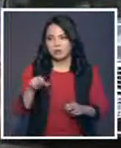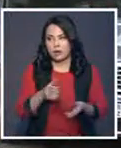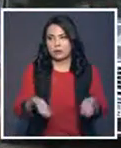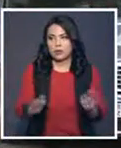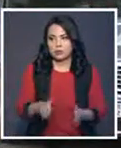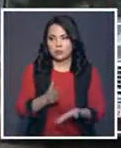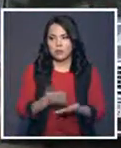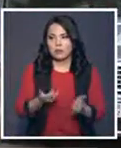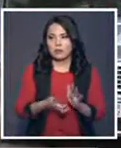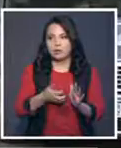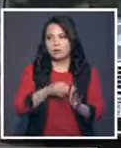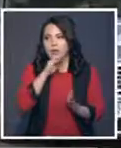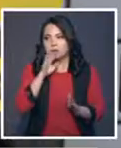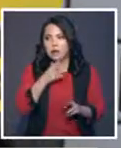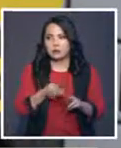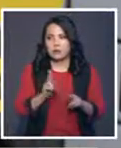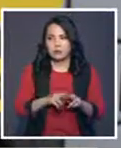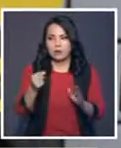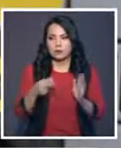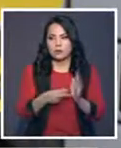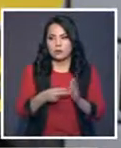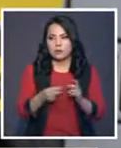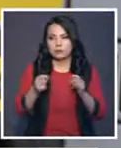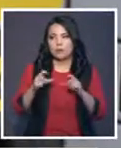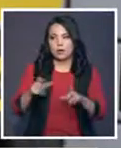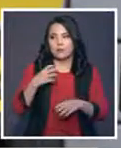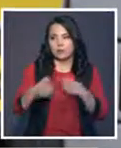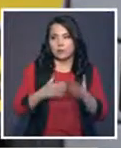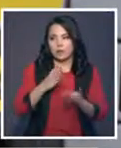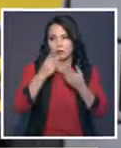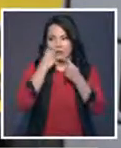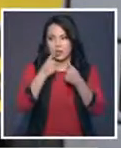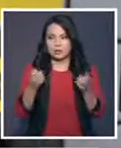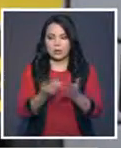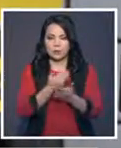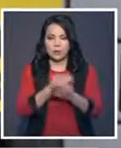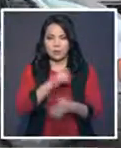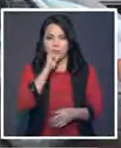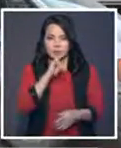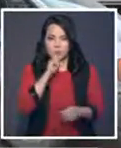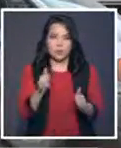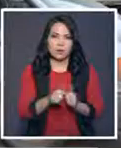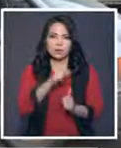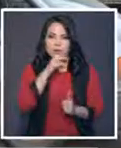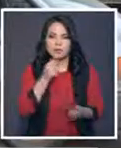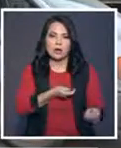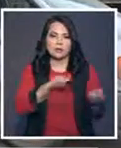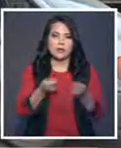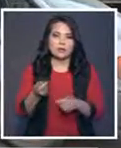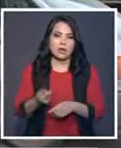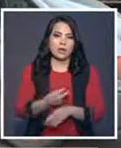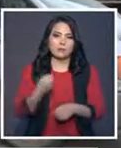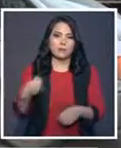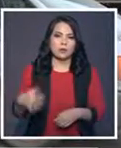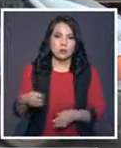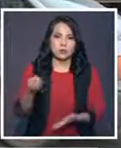қалды. Тапшылық салдарынан оның бағасы шарықтап кетуі мүмкін деген қауесет бар. Себебі бензинді көрші Ресейден тасымалдау екі есе